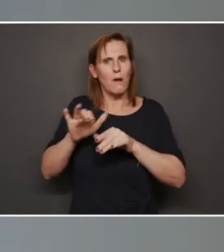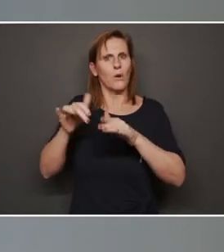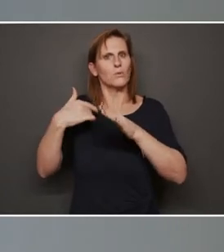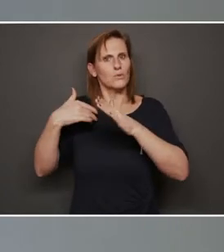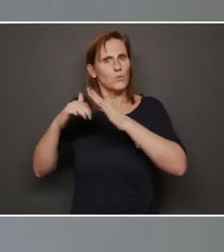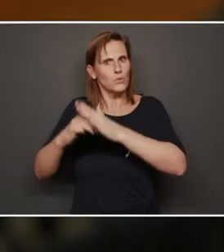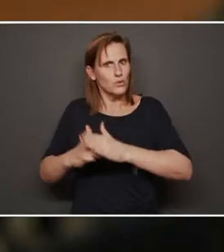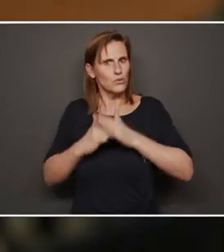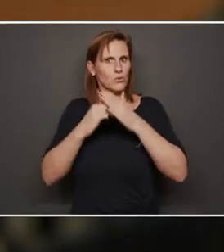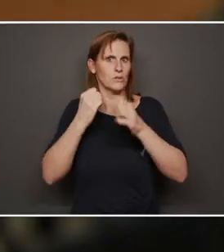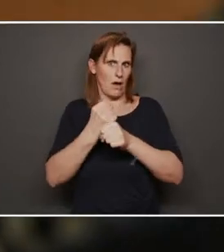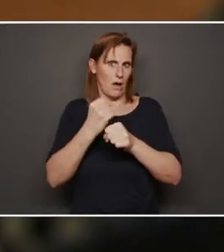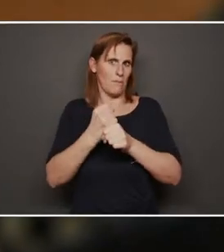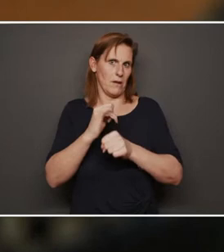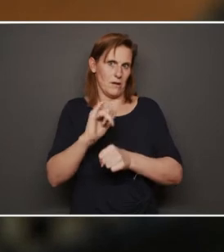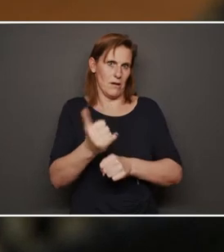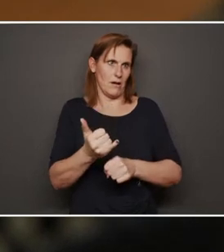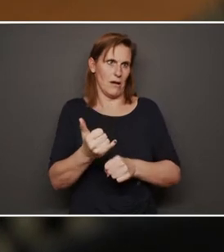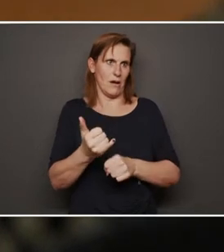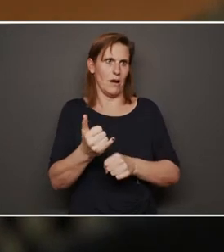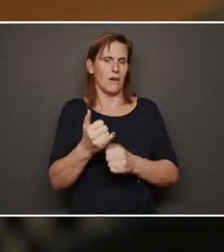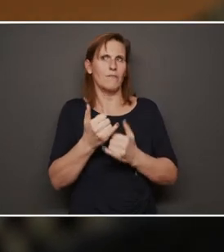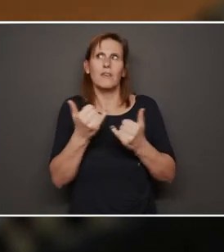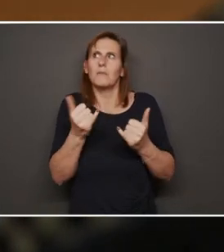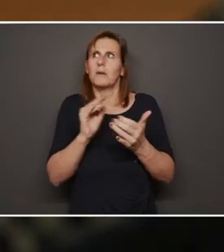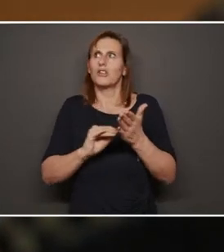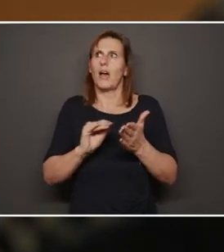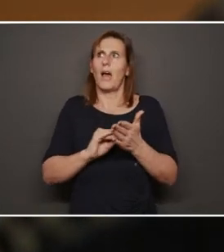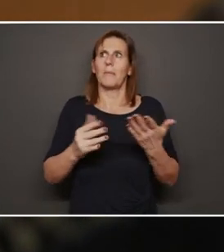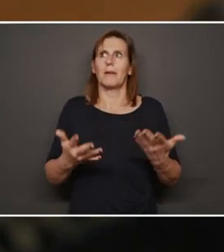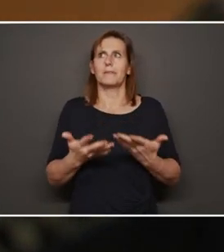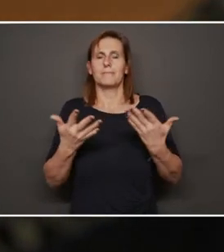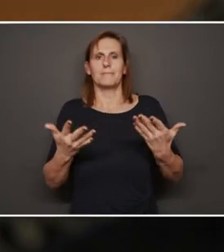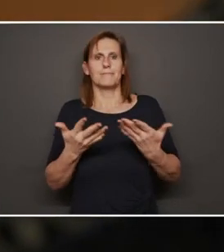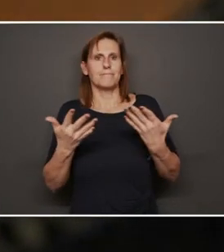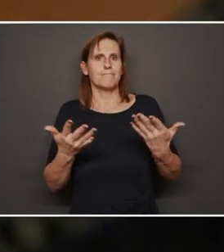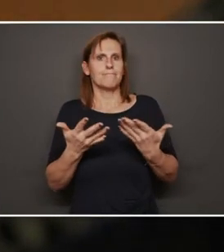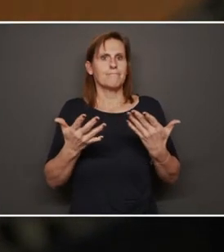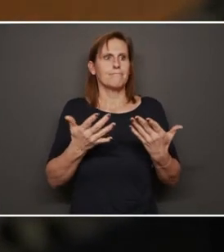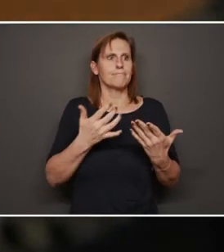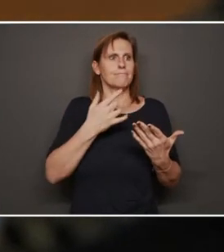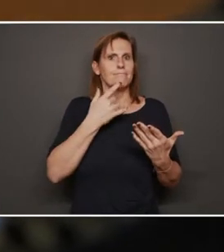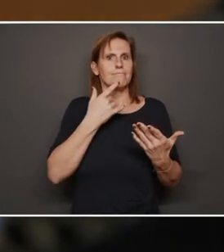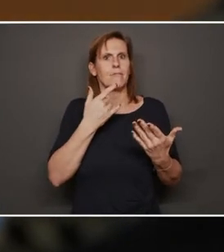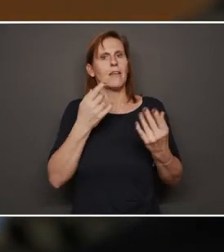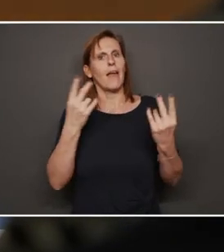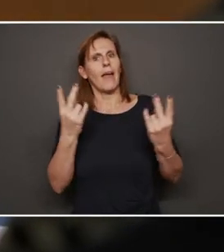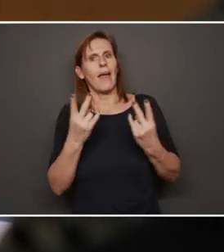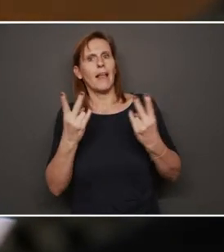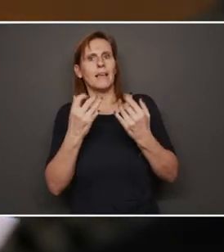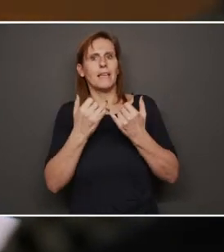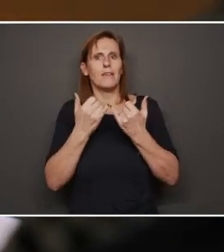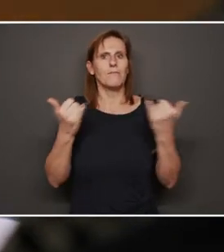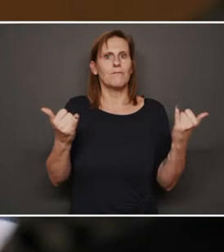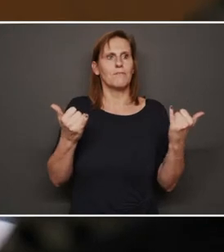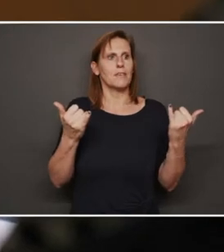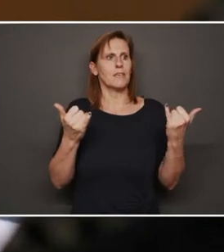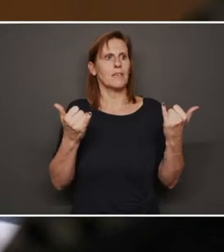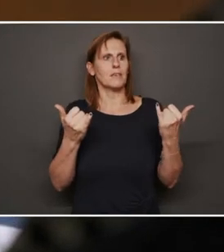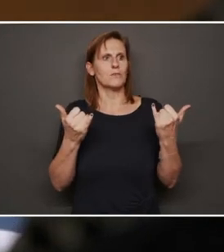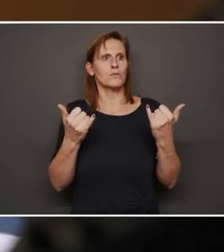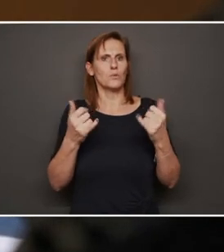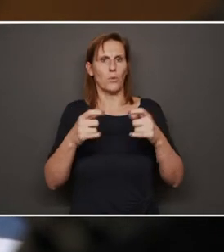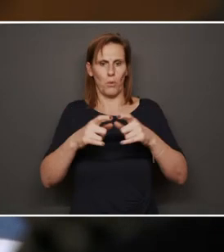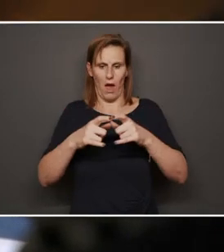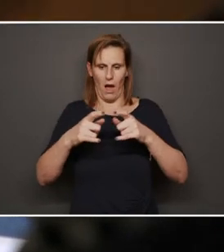sehr bei meiner Arbeit. Ja, wie soll man es beschreiben? So ähnlich wie so ein langes